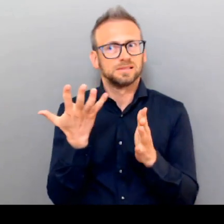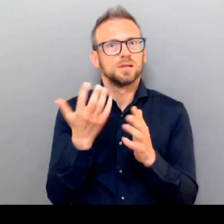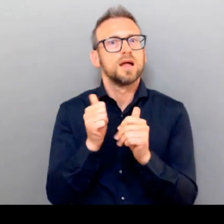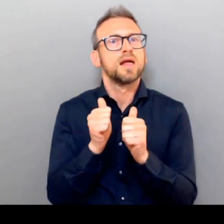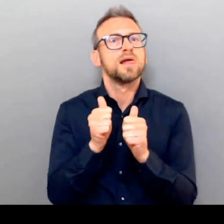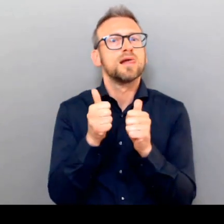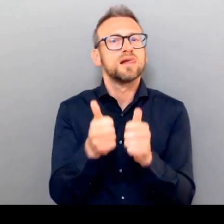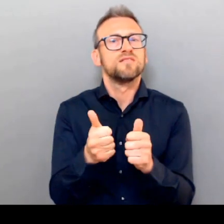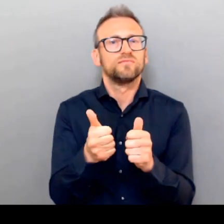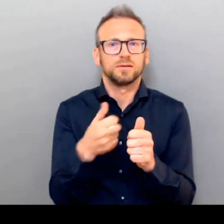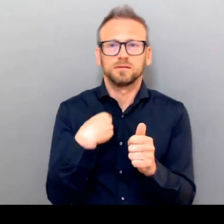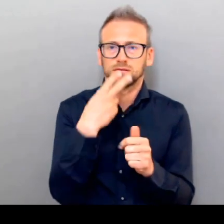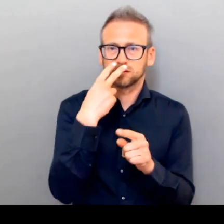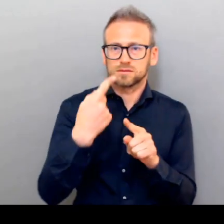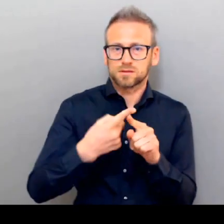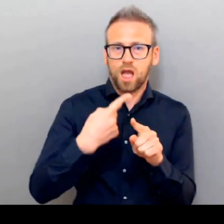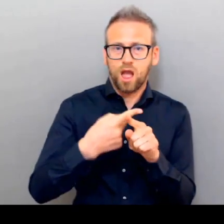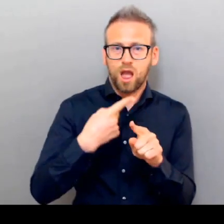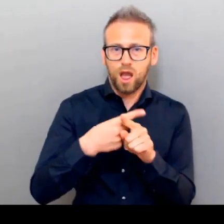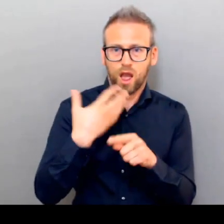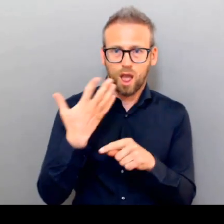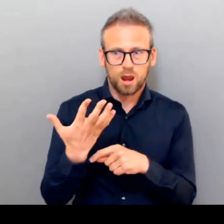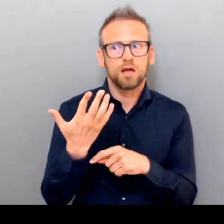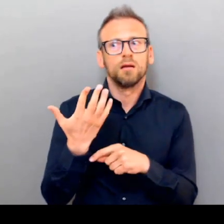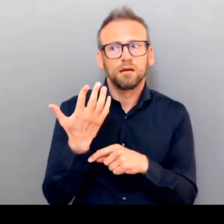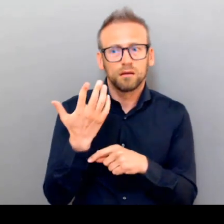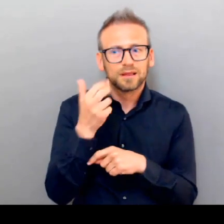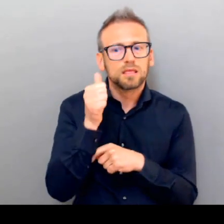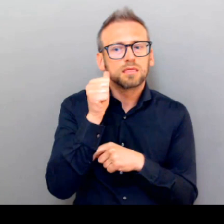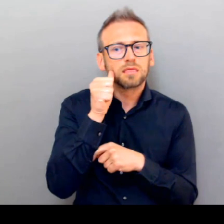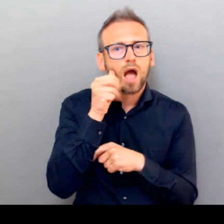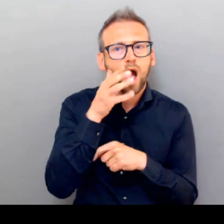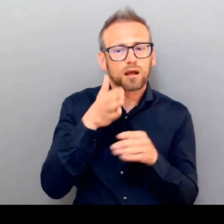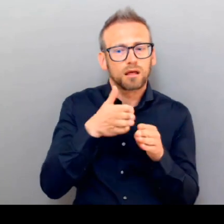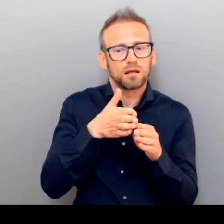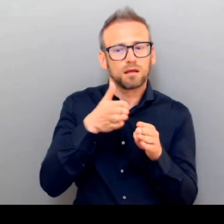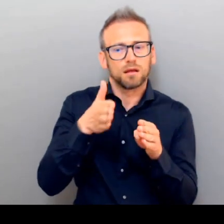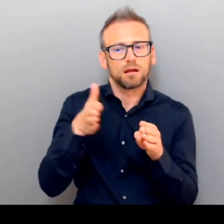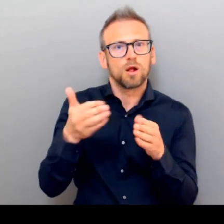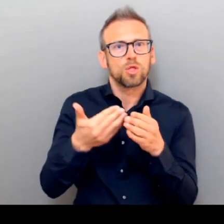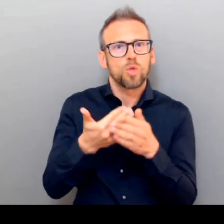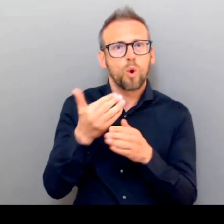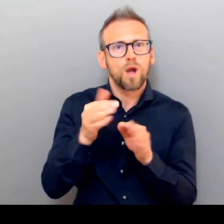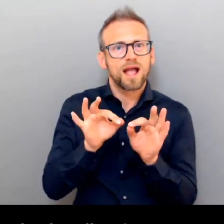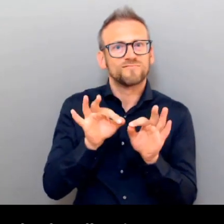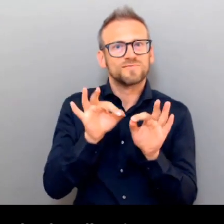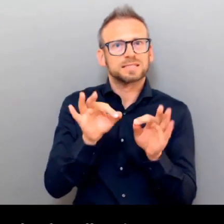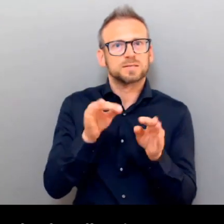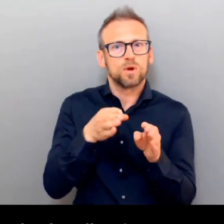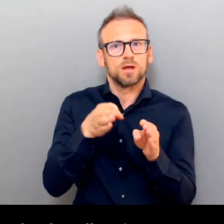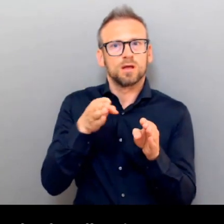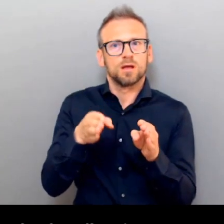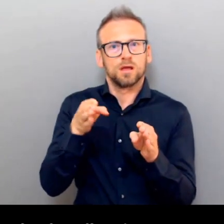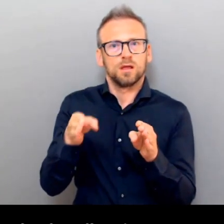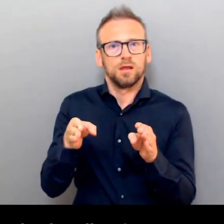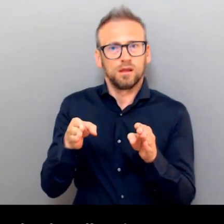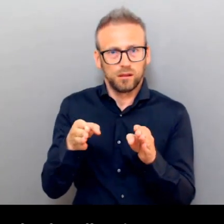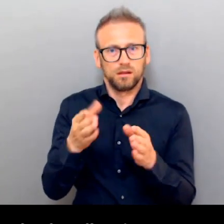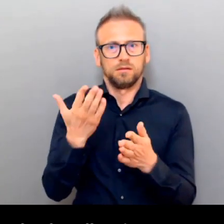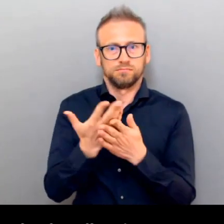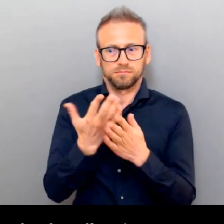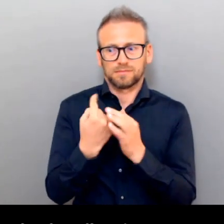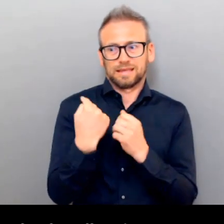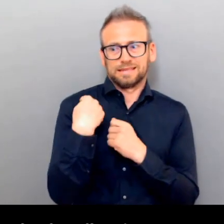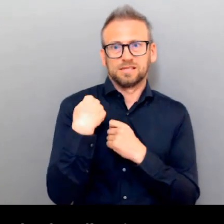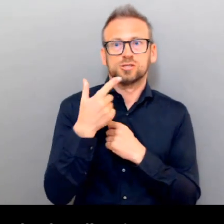Sie sich erinnern, wir waren da schon an die 2000 von einem Tag zum nächsten Tag. Oder wenn Sie auch die anderen